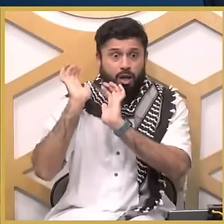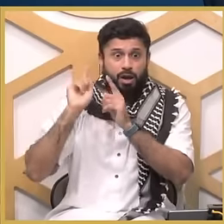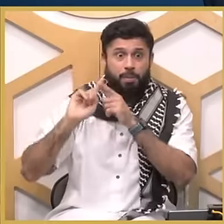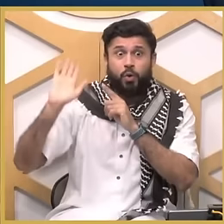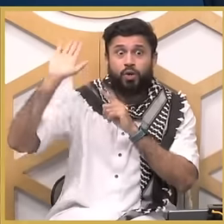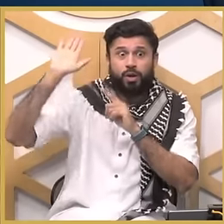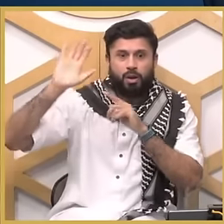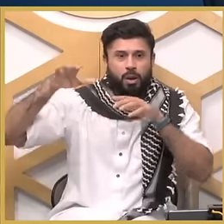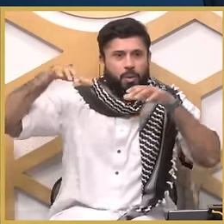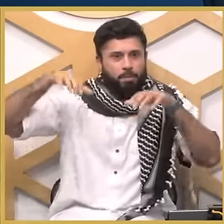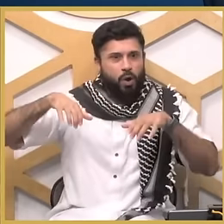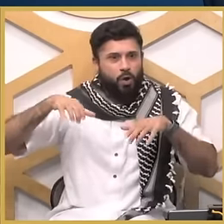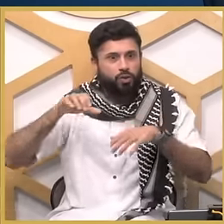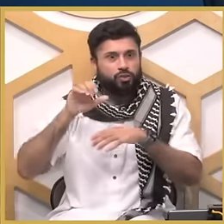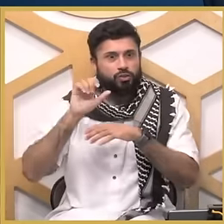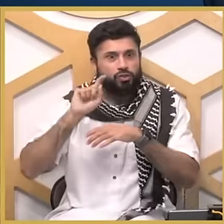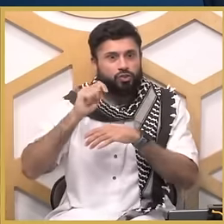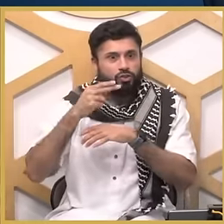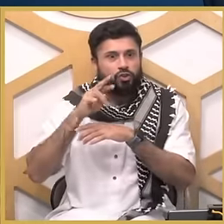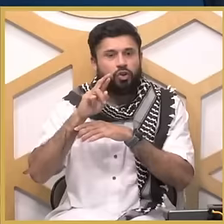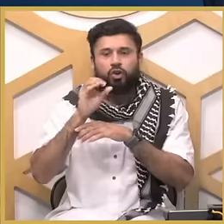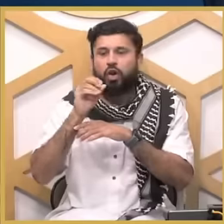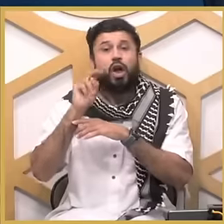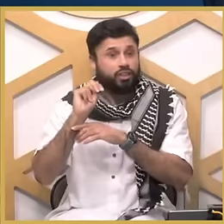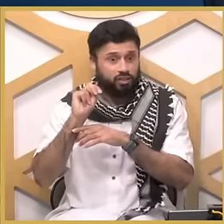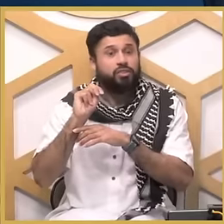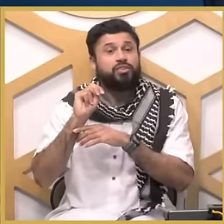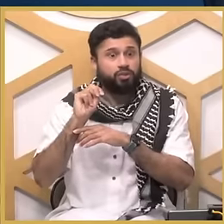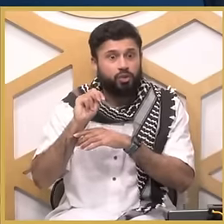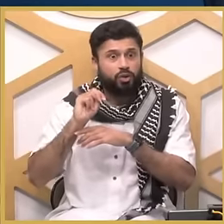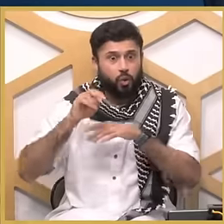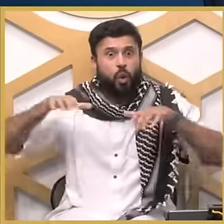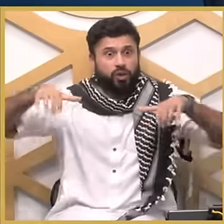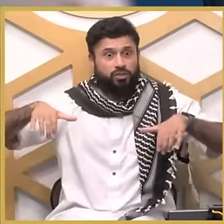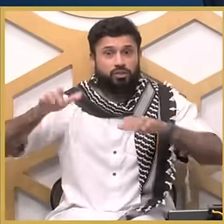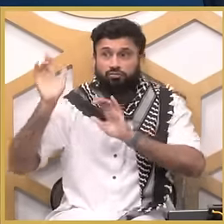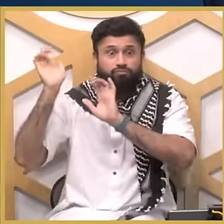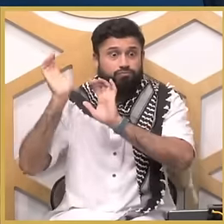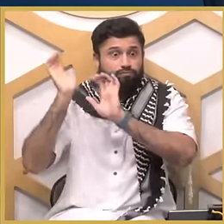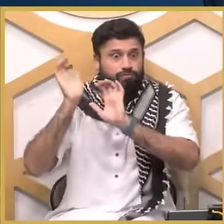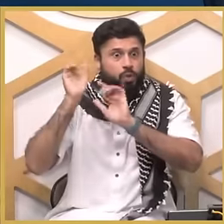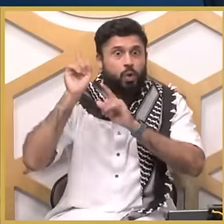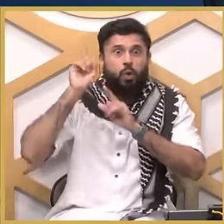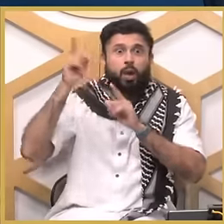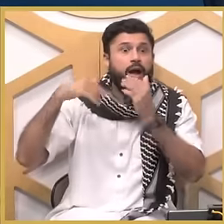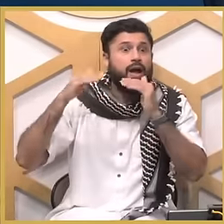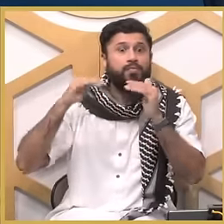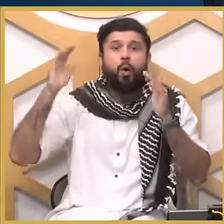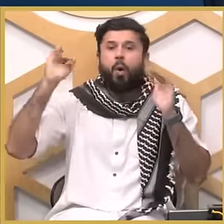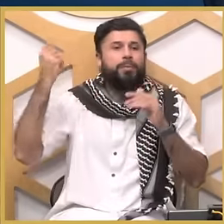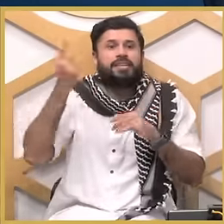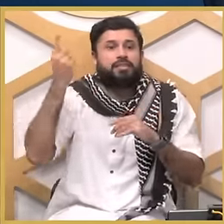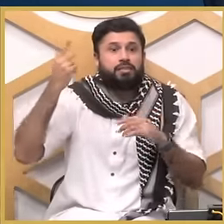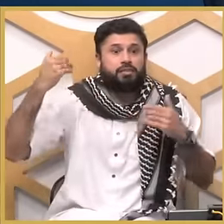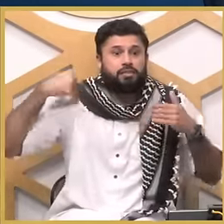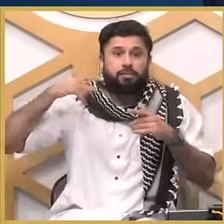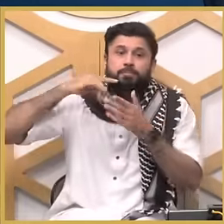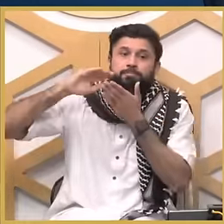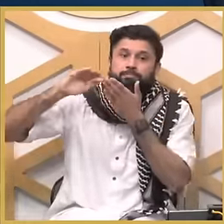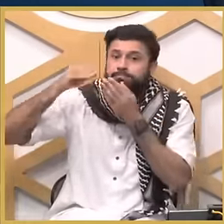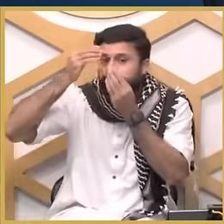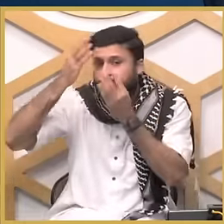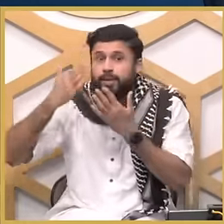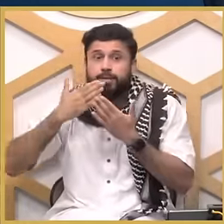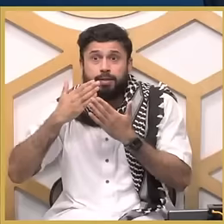subhanahu wa ta'ala, and they say alhamdulillah to Allah subhanahu wa ta'ala, they glorify Allah, وَيُؤْمِنُونَ بِهِ, believe in Allah azza wa jal, وَيَسْتَغْفِرُونَ لِلَّذِينَ آمَنُوا,